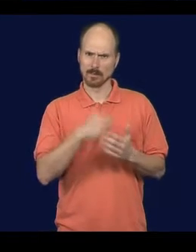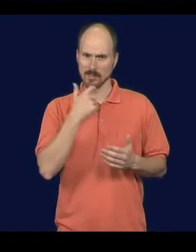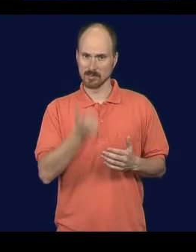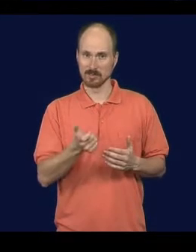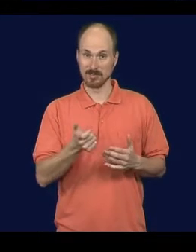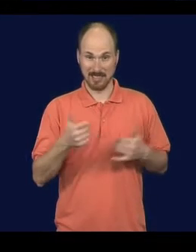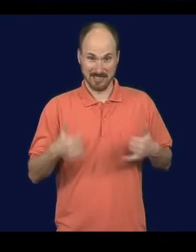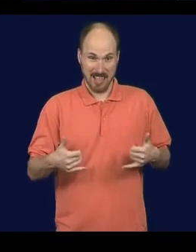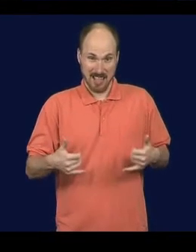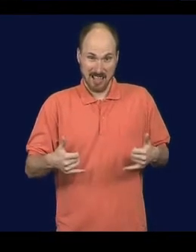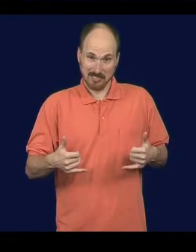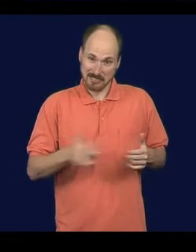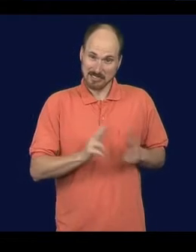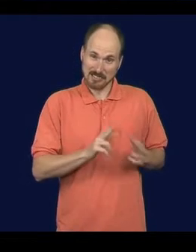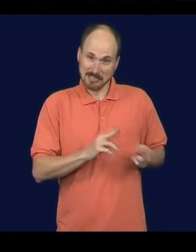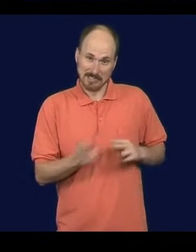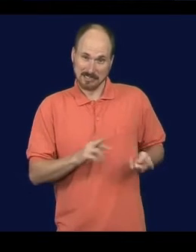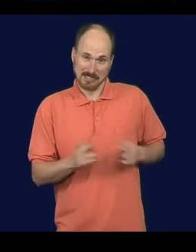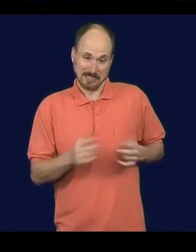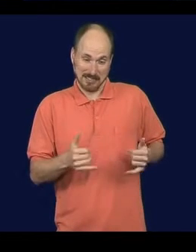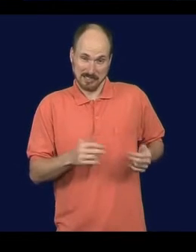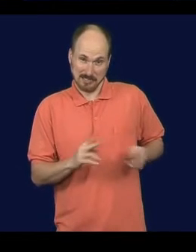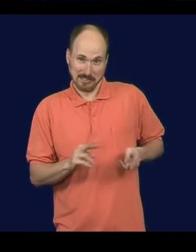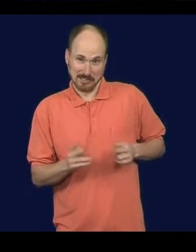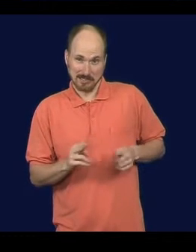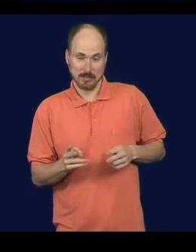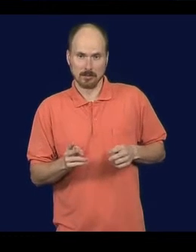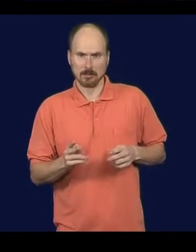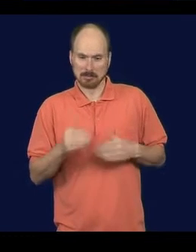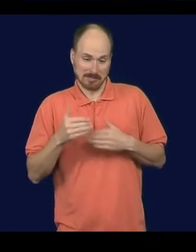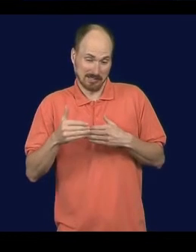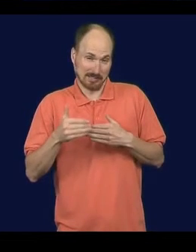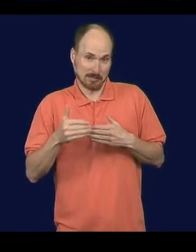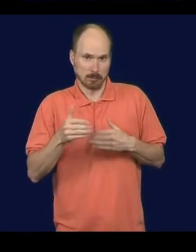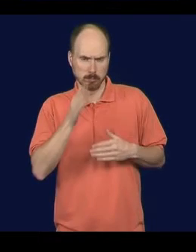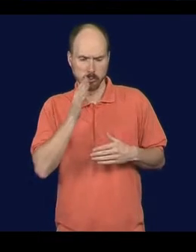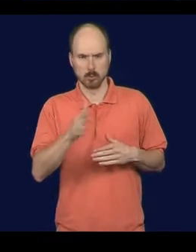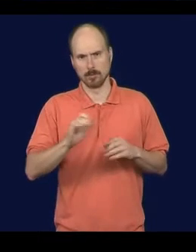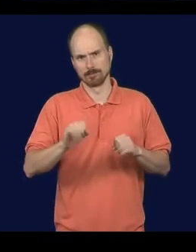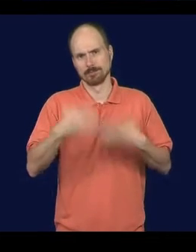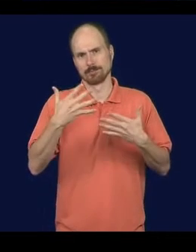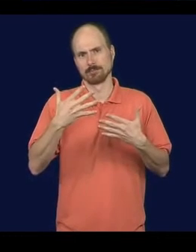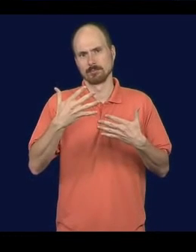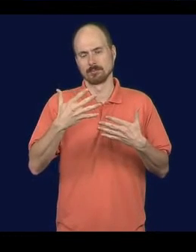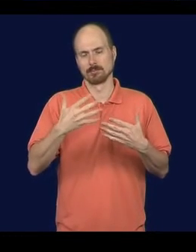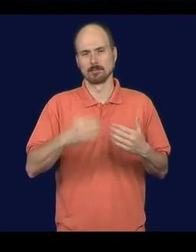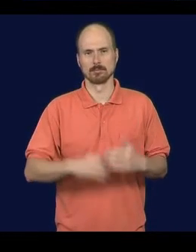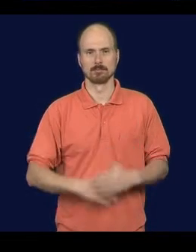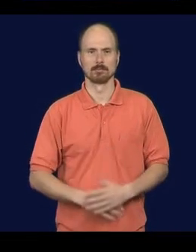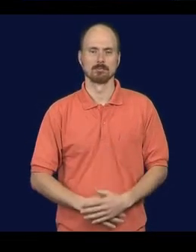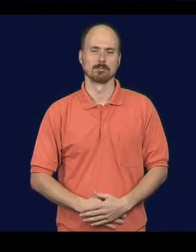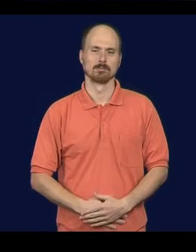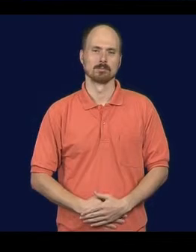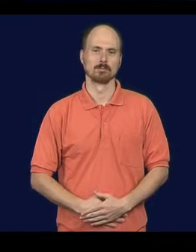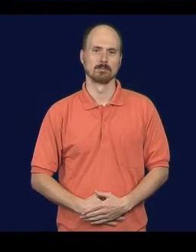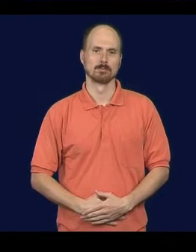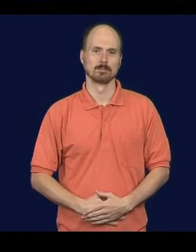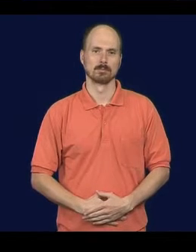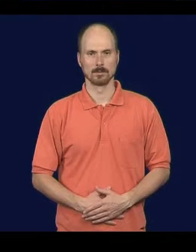Tak to je asi hlavní, co jsem tady chtěl říct. A teď bych se chtěl